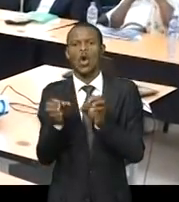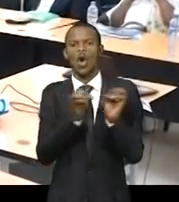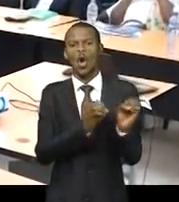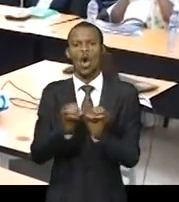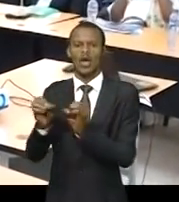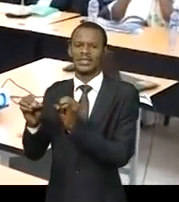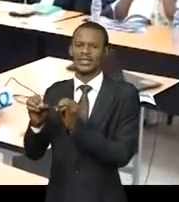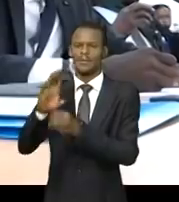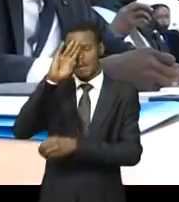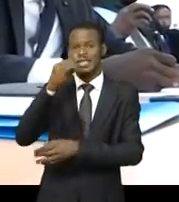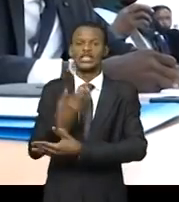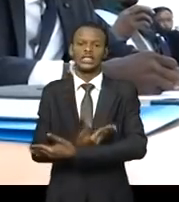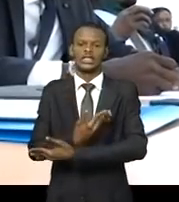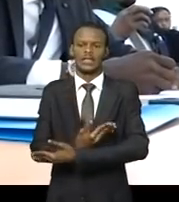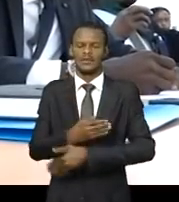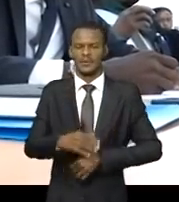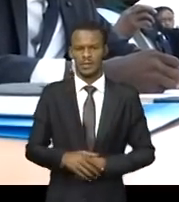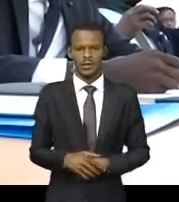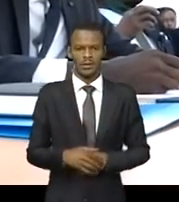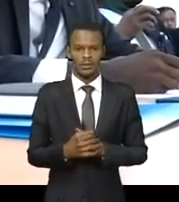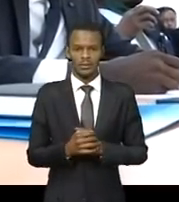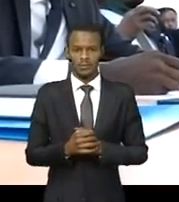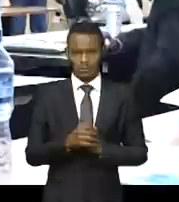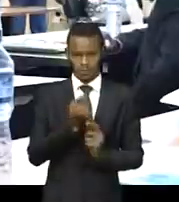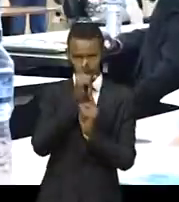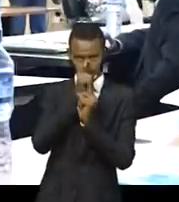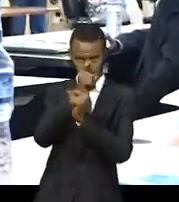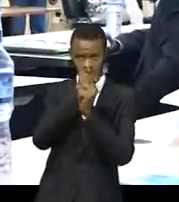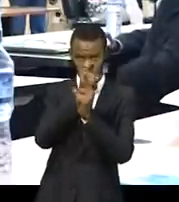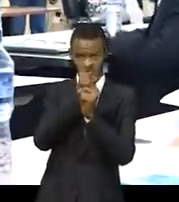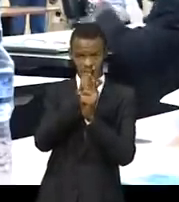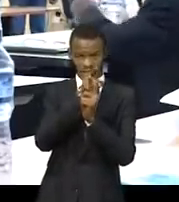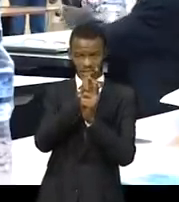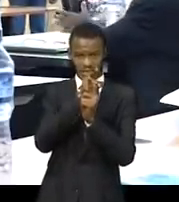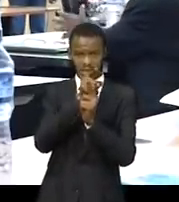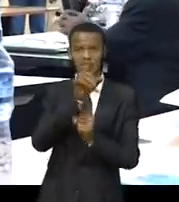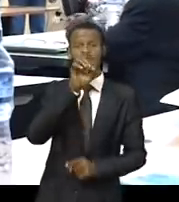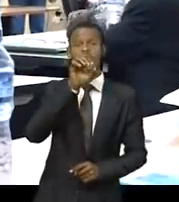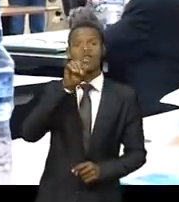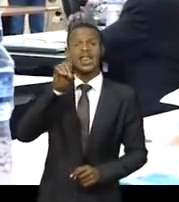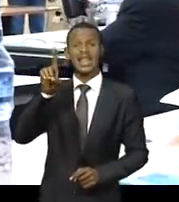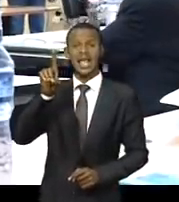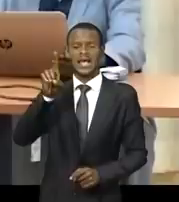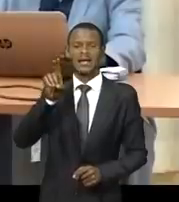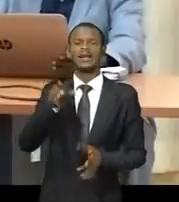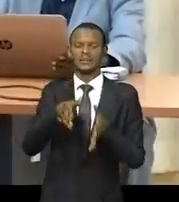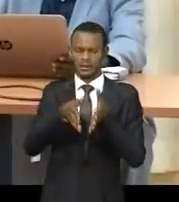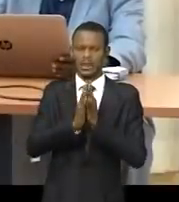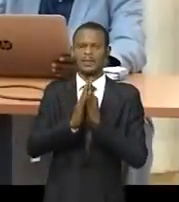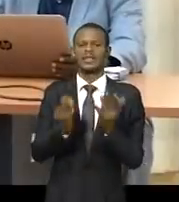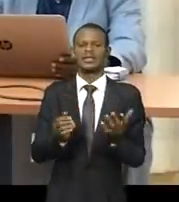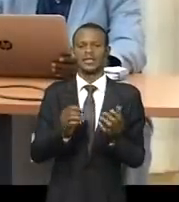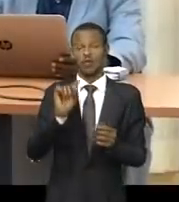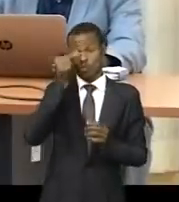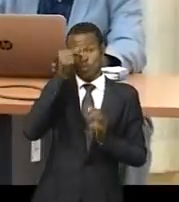du millénaire pour le développement exige aux États d'assurer un meilleur accès à une eau saine et aux services d'assainissement